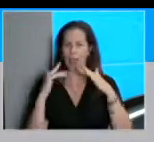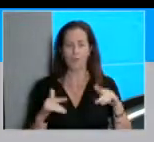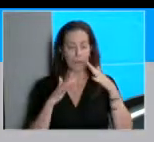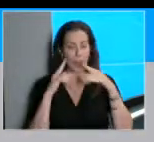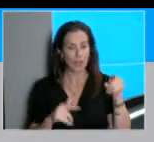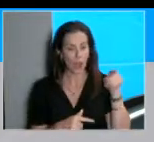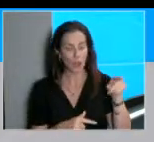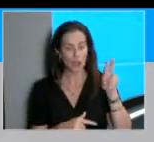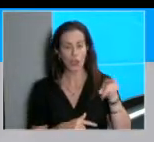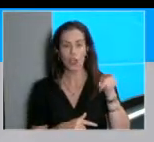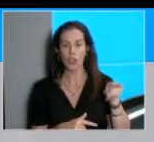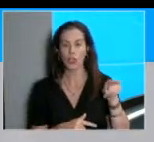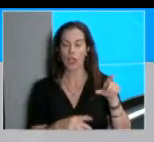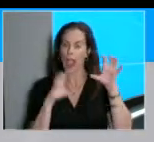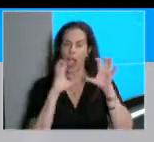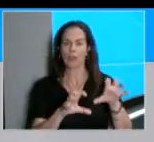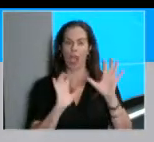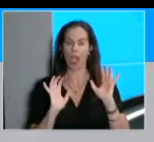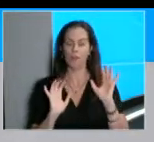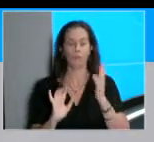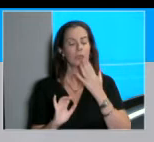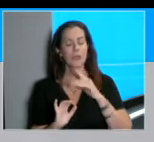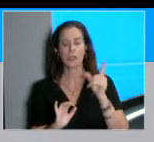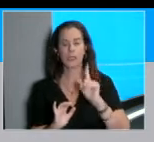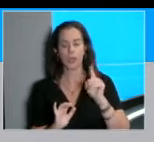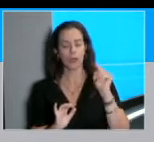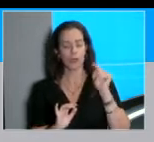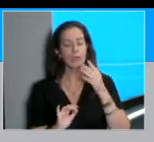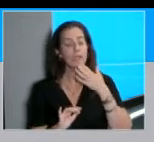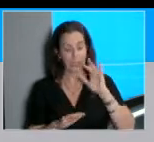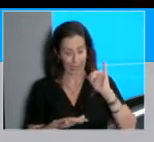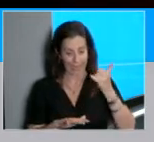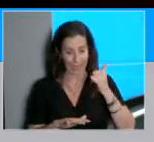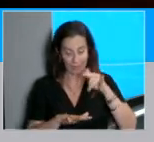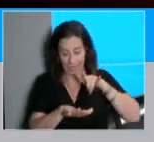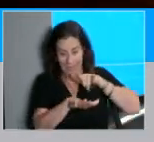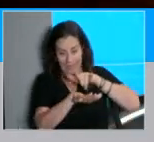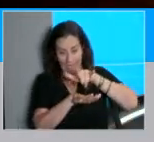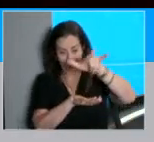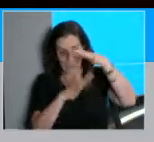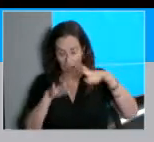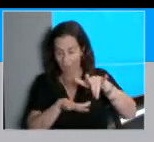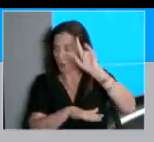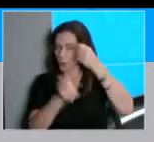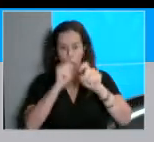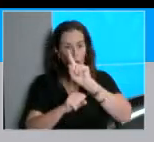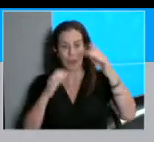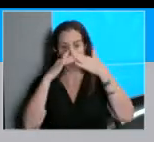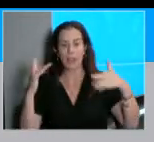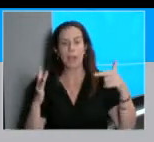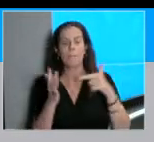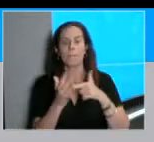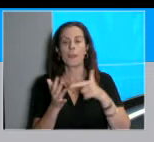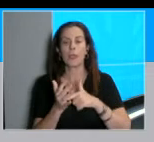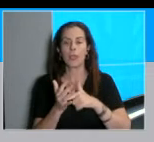כאן מתקיים מאזן הרתעה הדדי, ישראל לא תוקפת, היא טסה מעל שמי לבנון, אבל היא לא תוקפת, בגלל